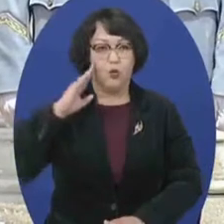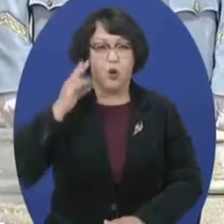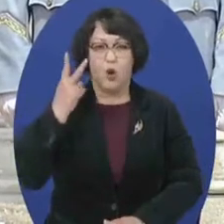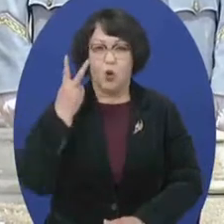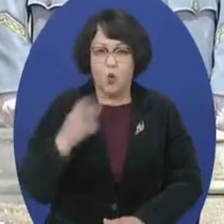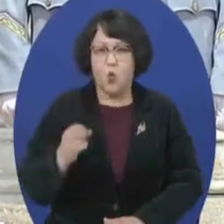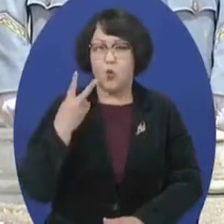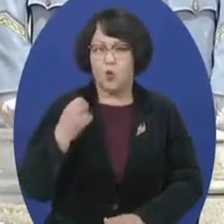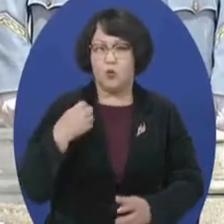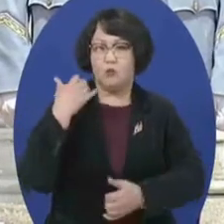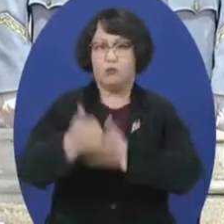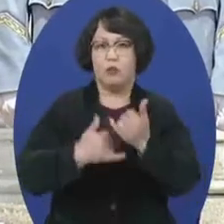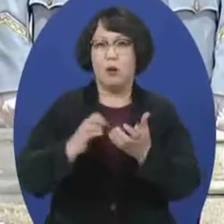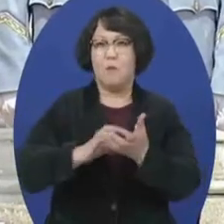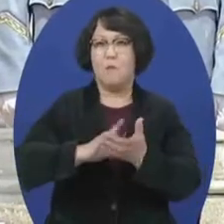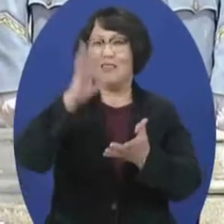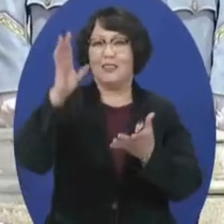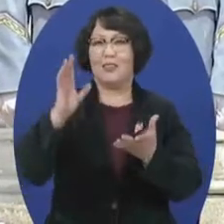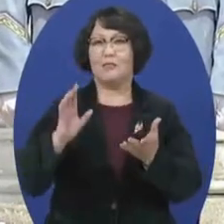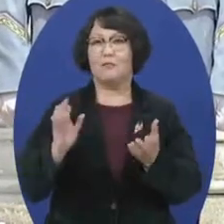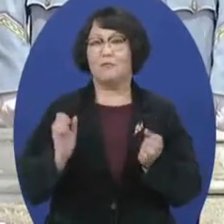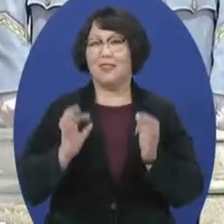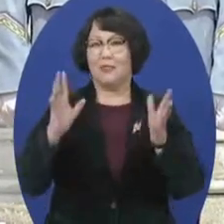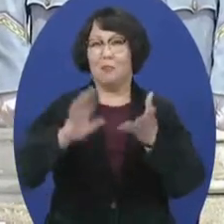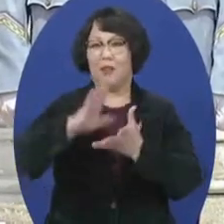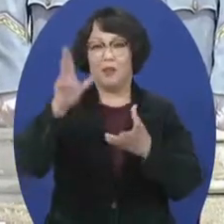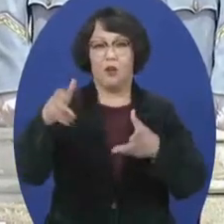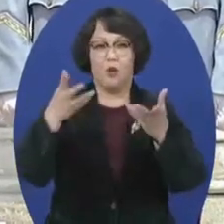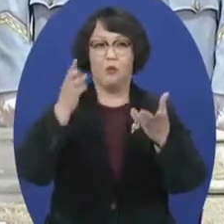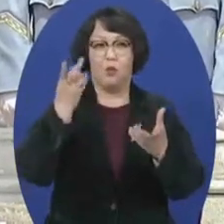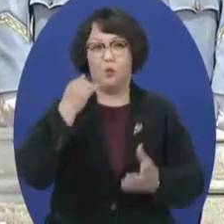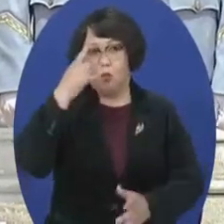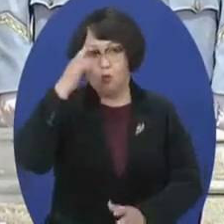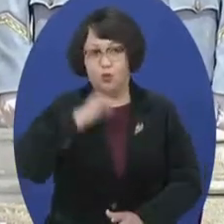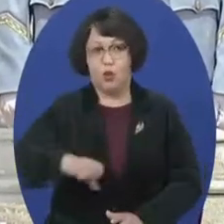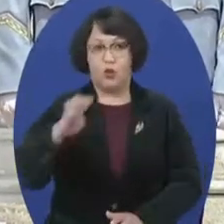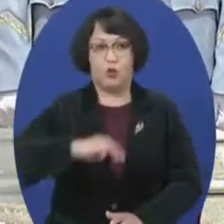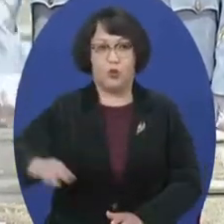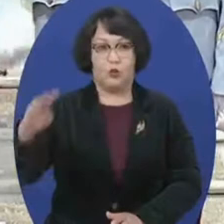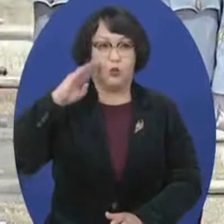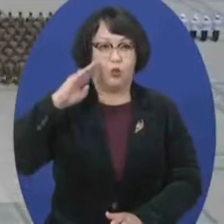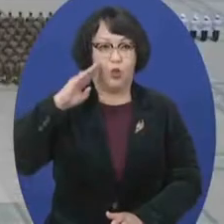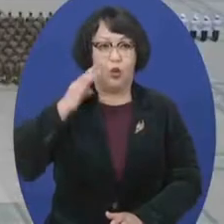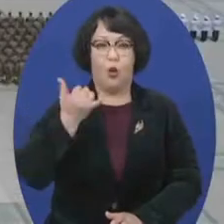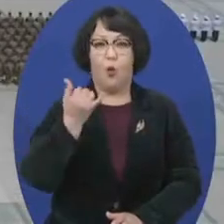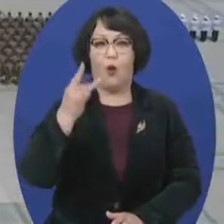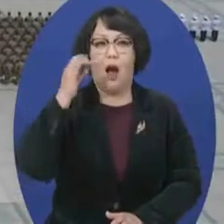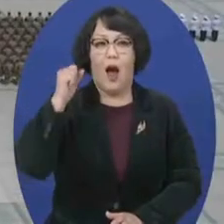үеийн үед мандан бадрах болтугай Монгол улсын төлөө зүтгэе. Ураа нөхтөө!